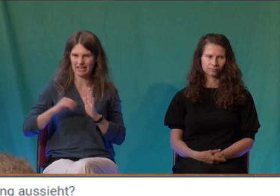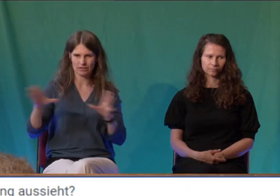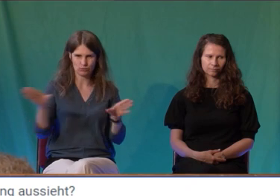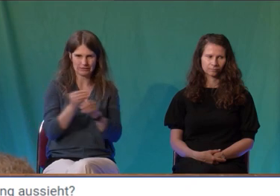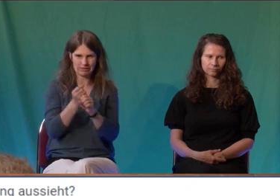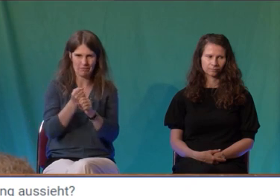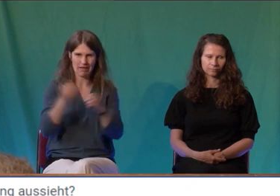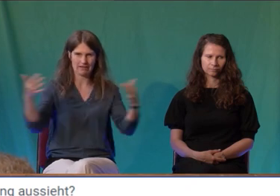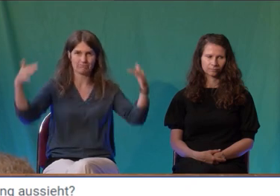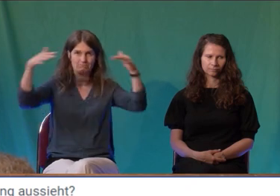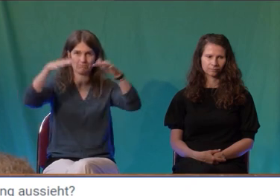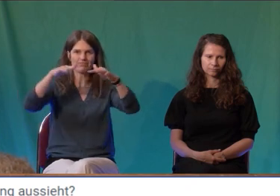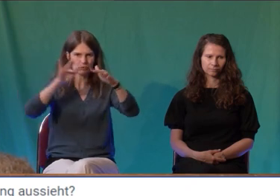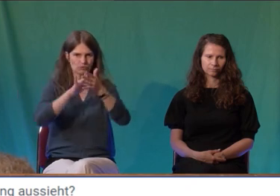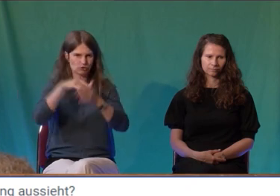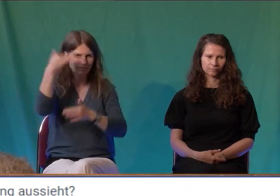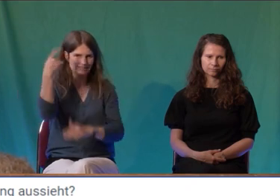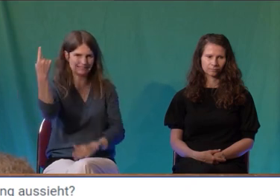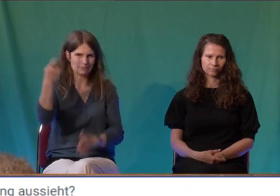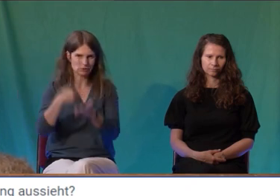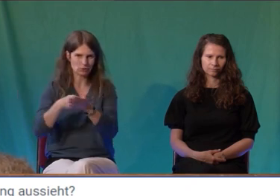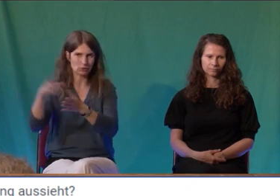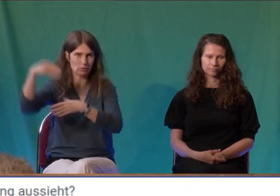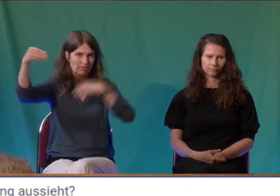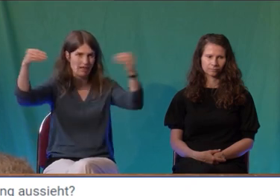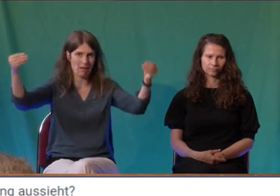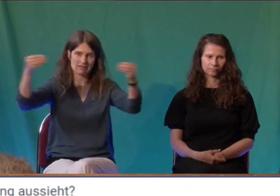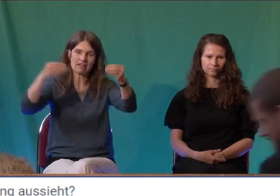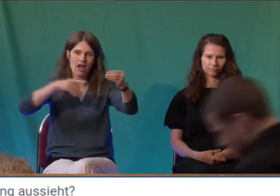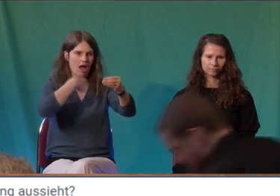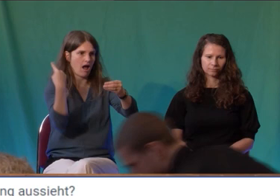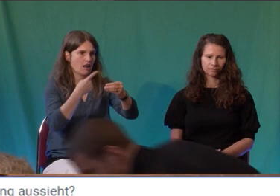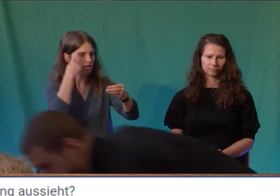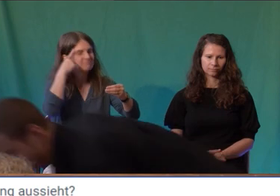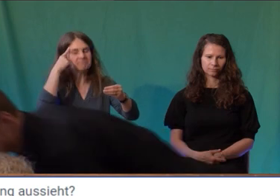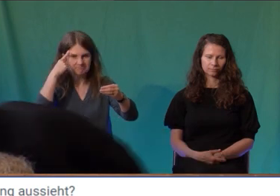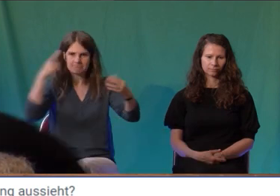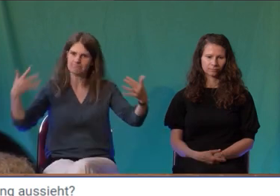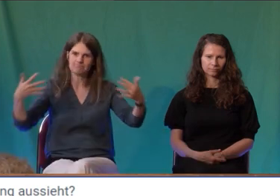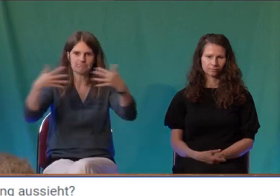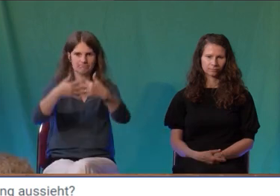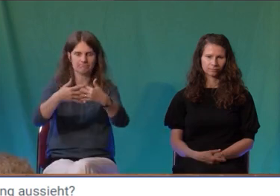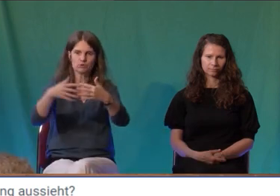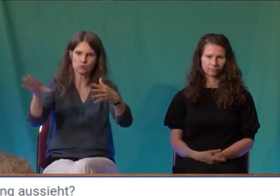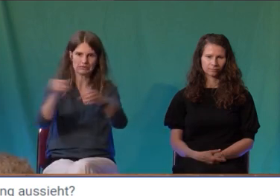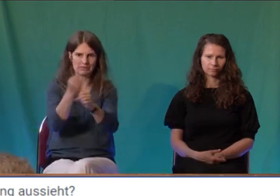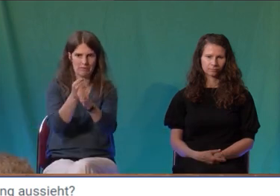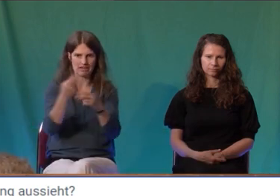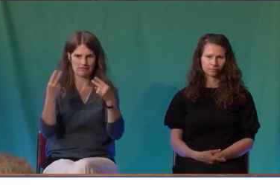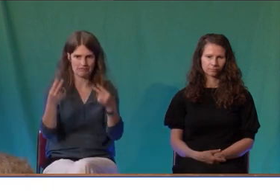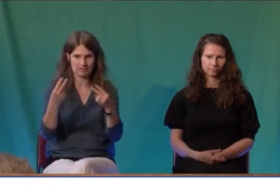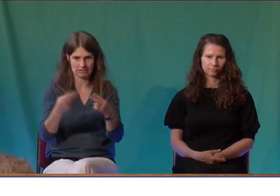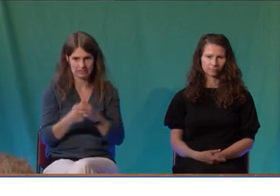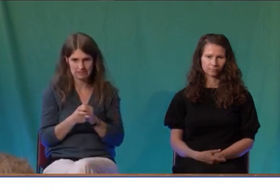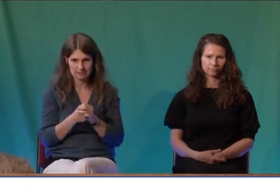finanzieren und die Maßnahmenplanung machen dass das sehr wünschenswert ist wenn die auch gut zusammenarbeiten und Absprachen treffen